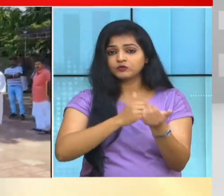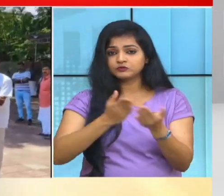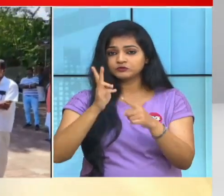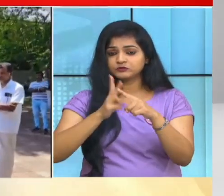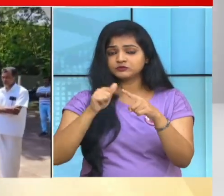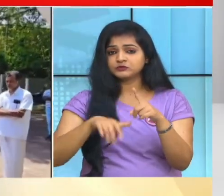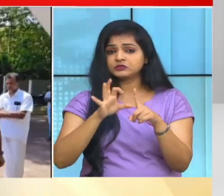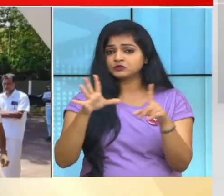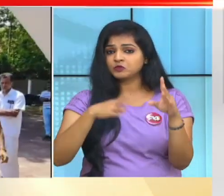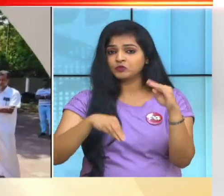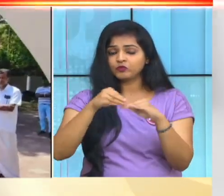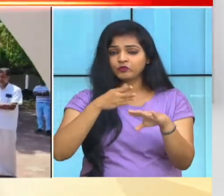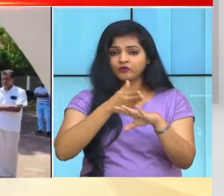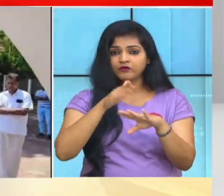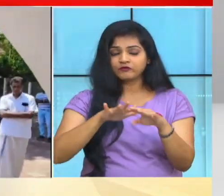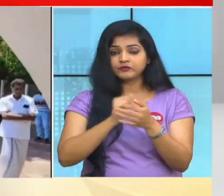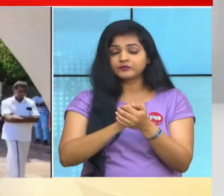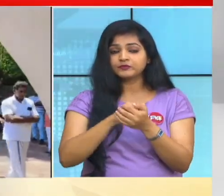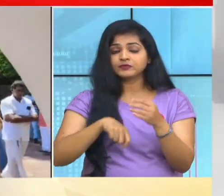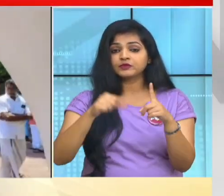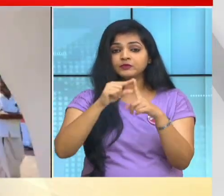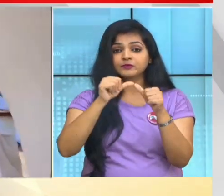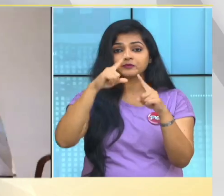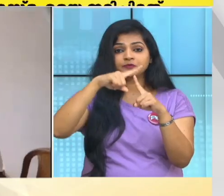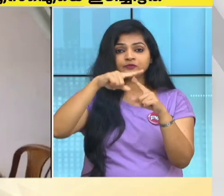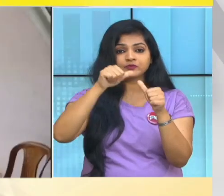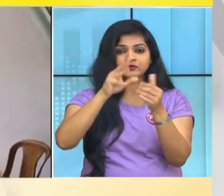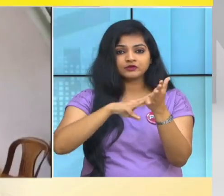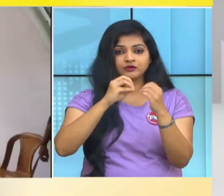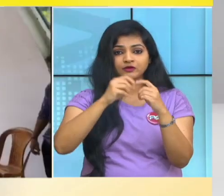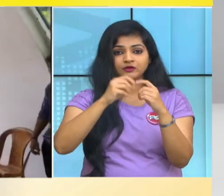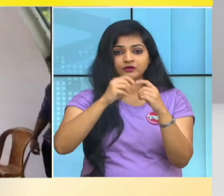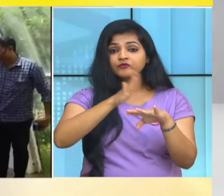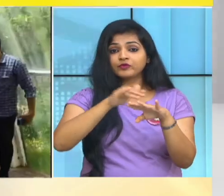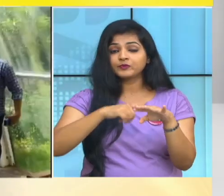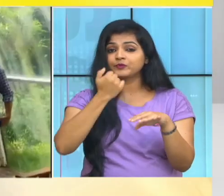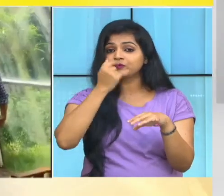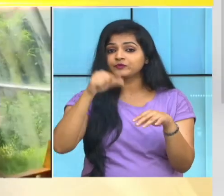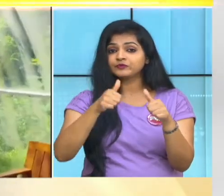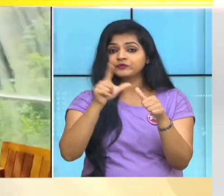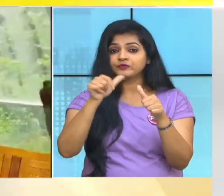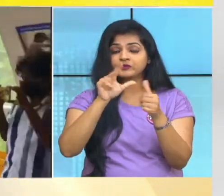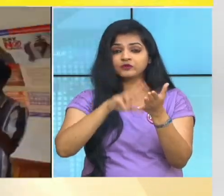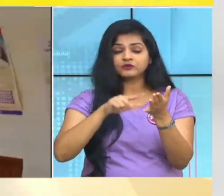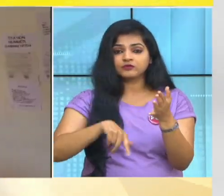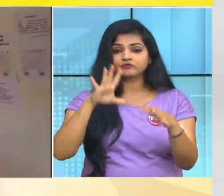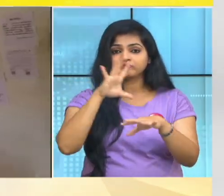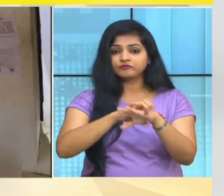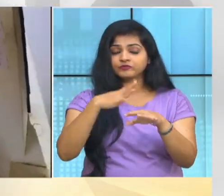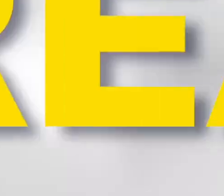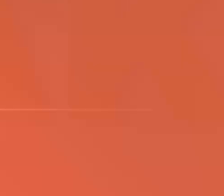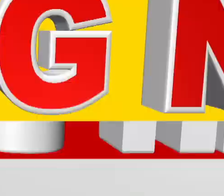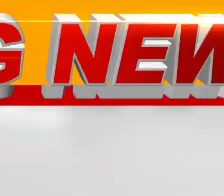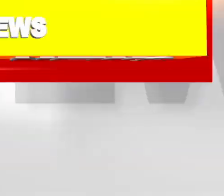തന്നെ പരിക്കേറ്റിട്ടുണ്ട്. പട്ടാമ്പിയിൽ വെച്ചാണ് ഈ കേസിലെ മുഖ്യപ്രതി അലനെ പോലീസ് കസ്റ്റഡിയിലെടുത്തത്. SIയെ വാഹനം ഇടിക്കുന്ന സമയത്ത് കൂടെ ഉണ്ടായിരുന്ന